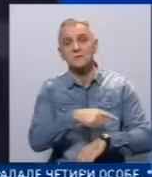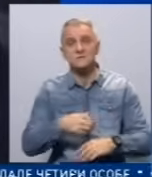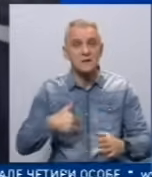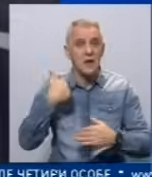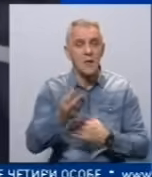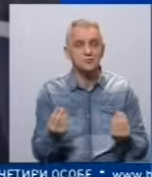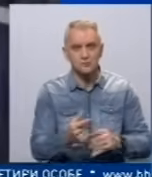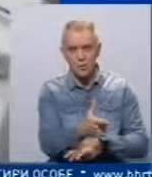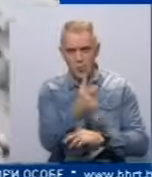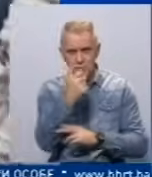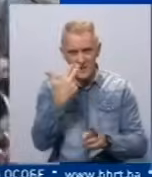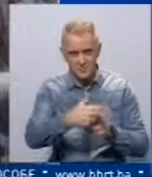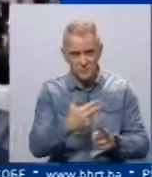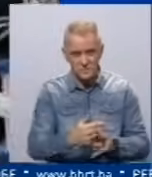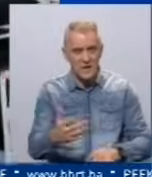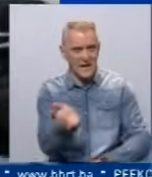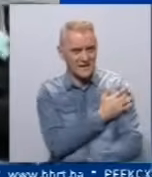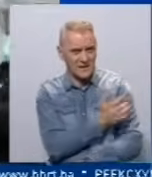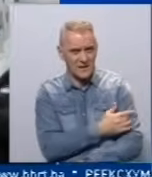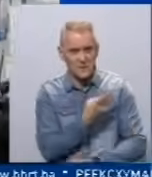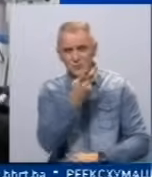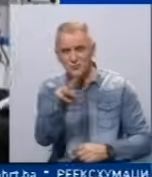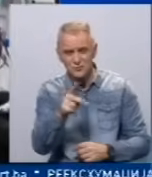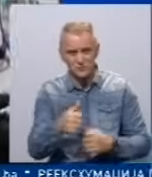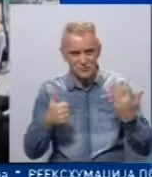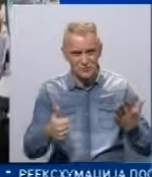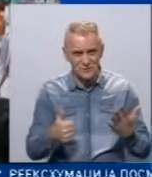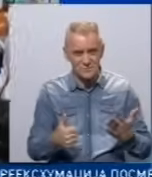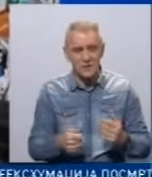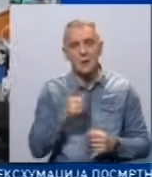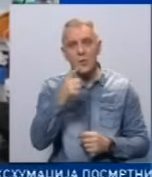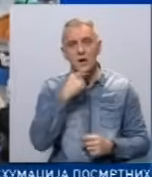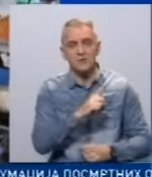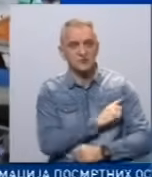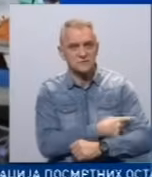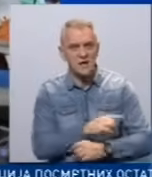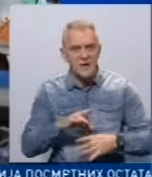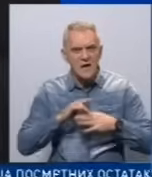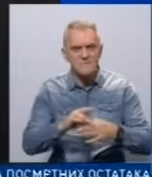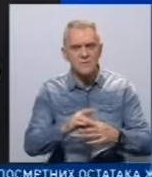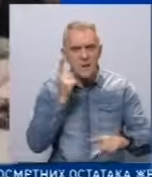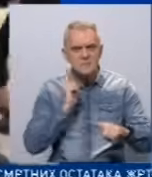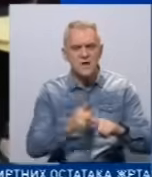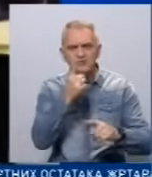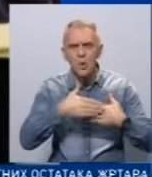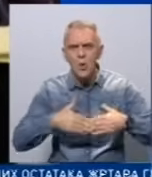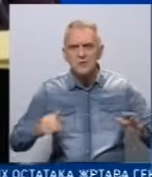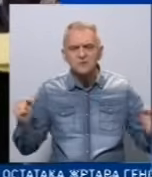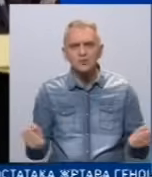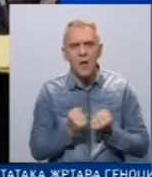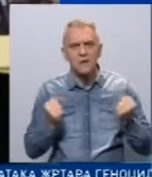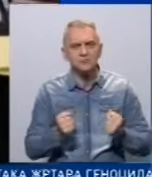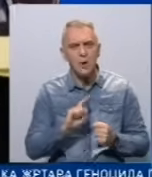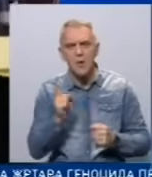nakon što su ubili pacijenta i ranili 6 drugih unutar kompleksa. Hagari je rekao da snage tamo provode preciznu i ograničenu operaciju i da